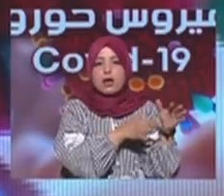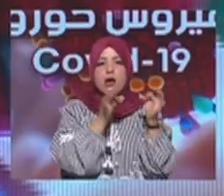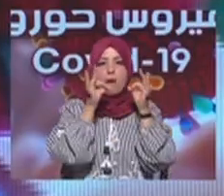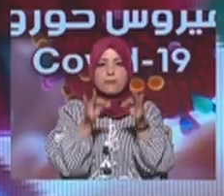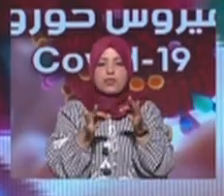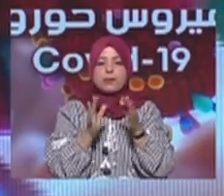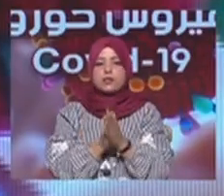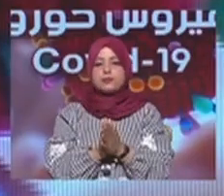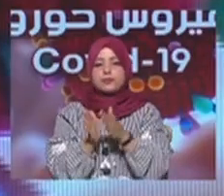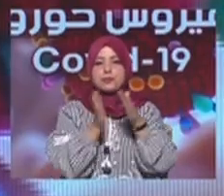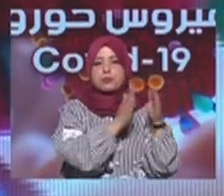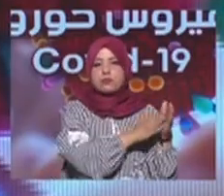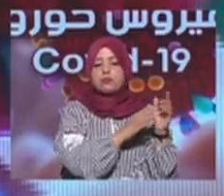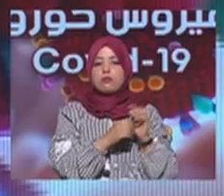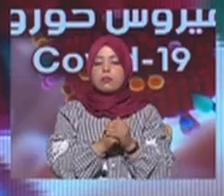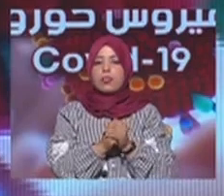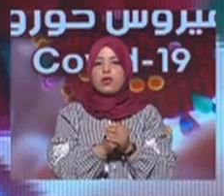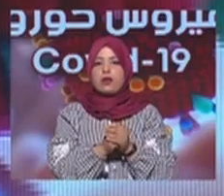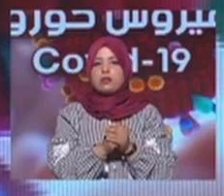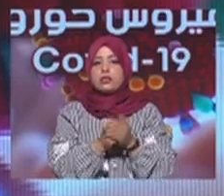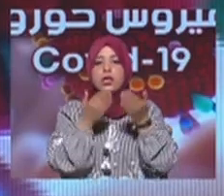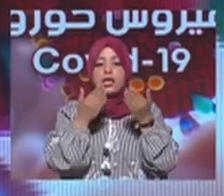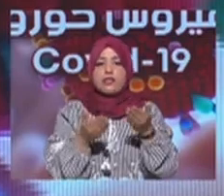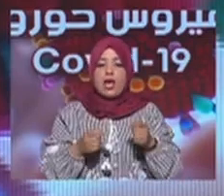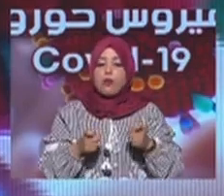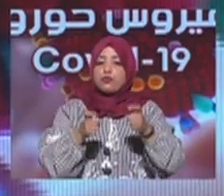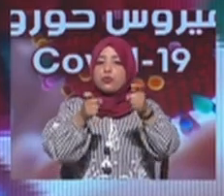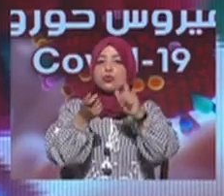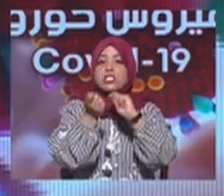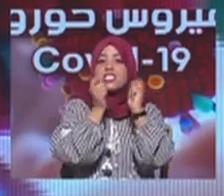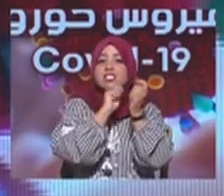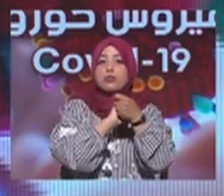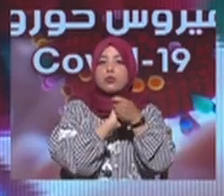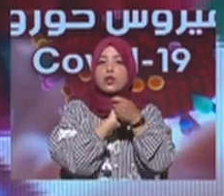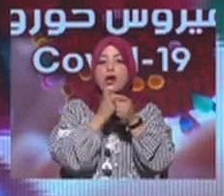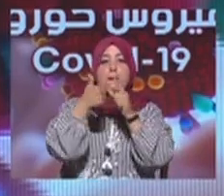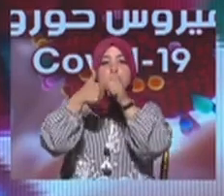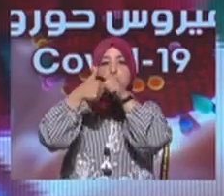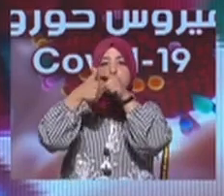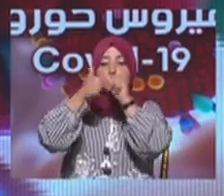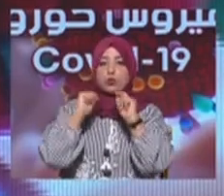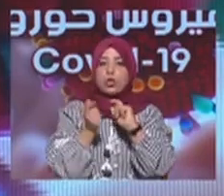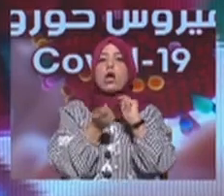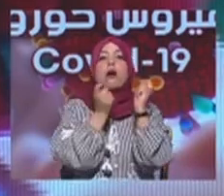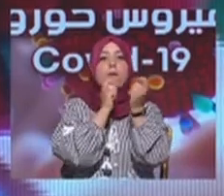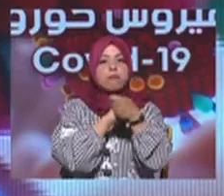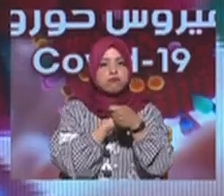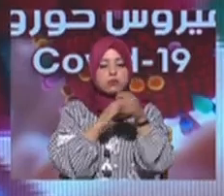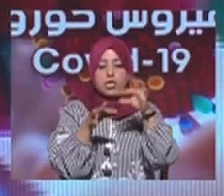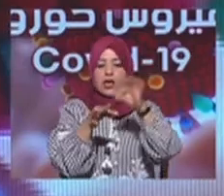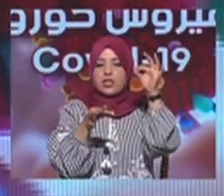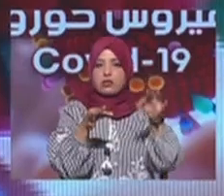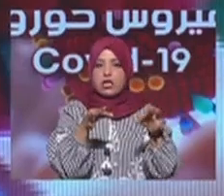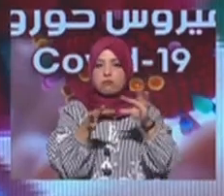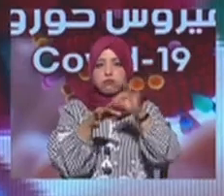2002 و2009؟ هو لا وصخص. لا لا بيان سور لا هو تغير برشا على الشخص كي عملت انا لالينيومون معناها نعمل